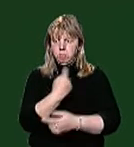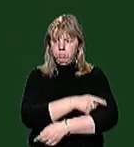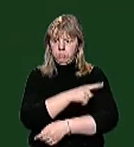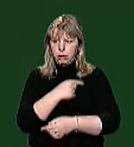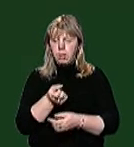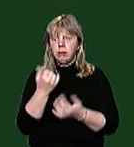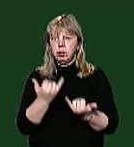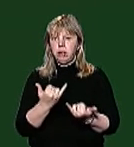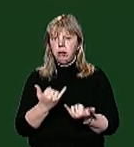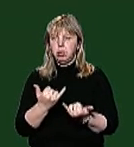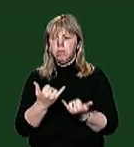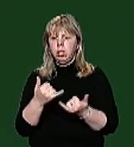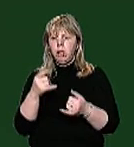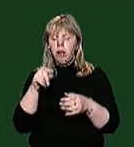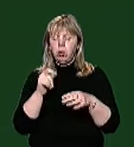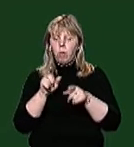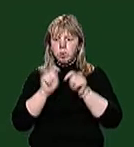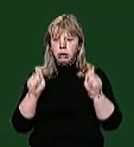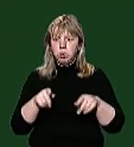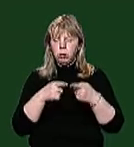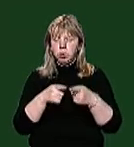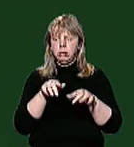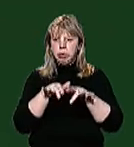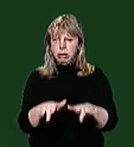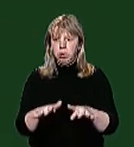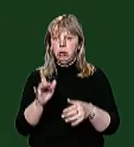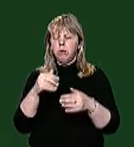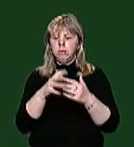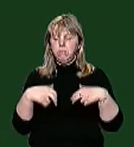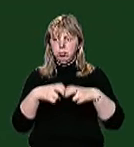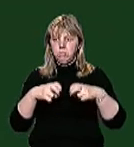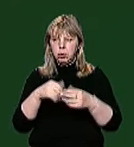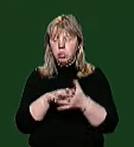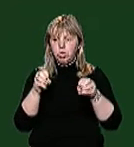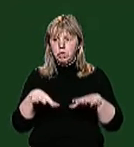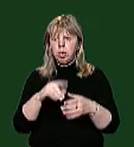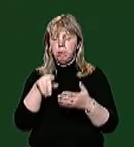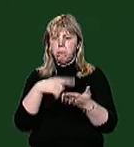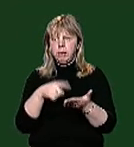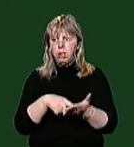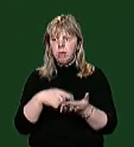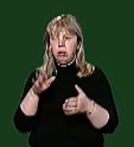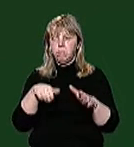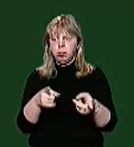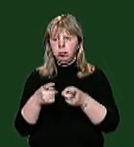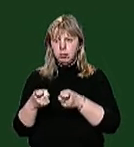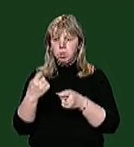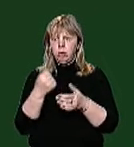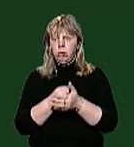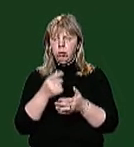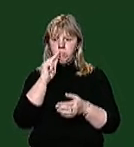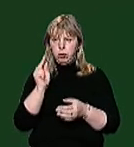лікарні. Зараз у вказаному кримінальному провадженні триває подальше досудове розслідування. Вирішується питання про обрання Мукачівцю запобіжного